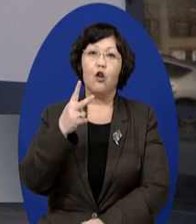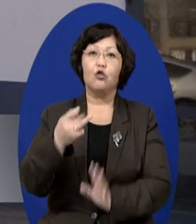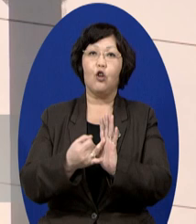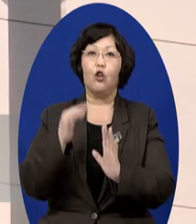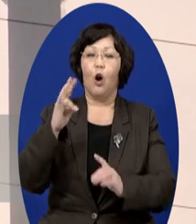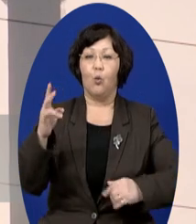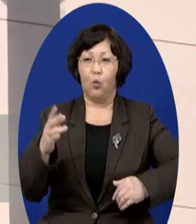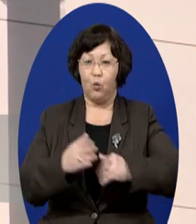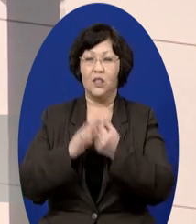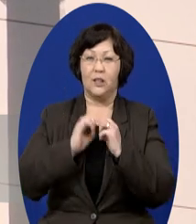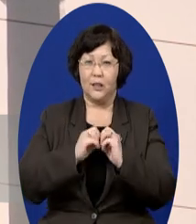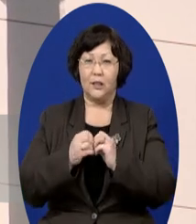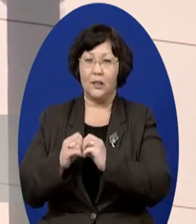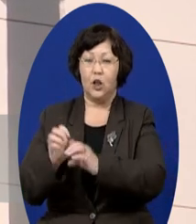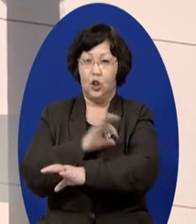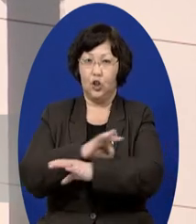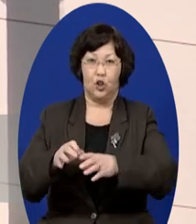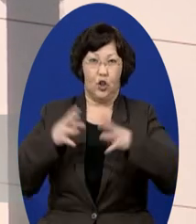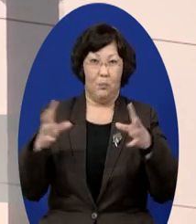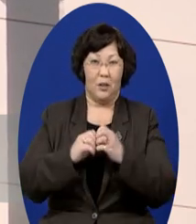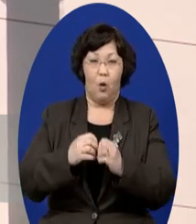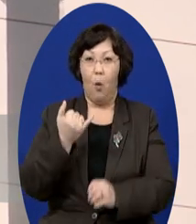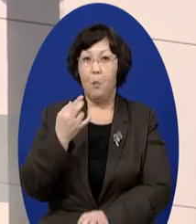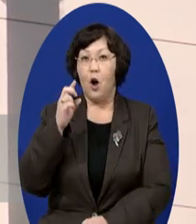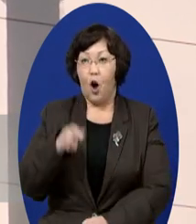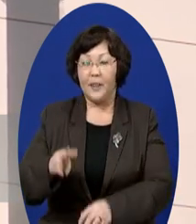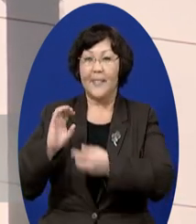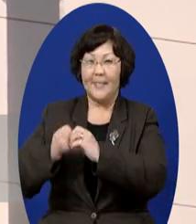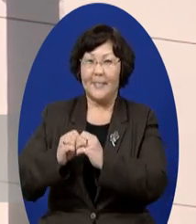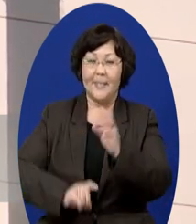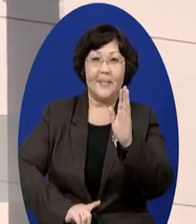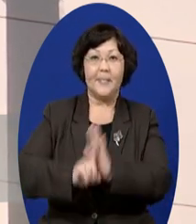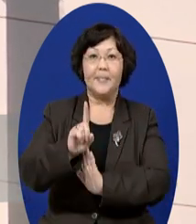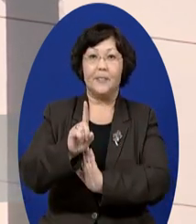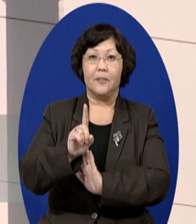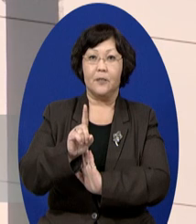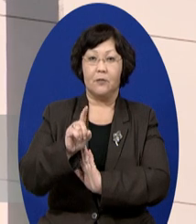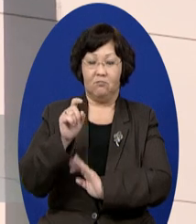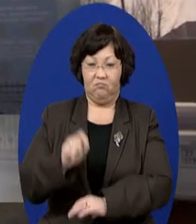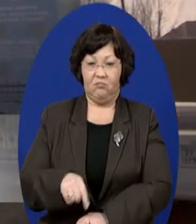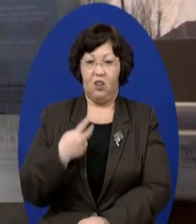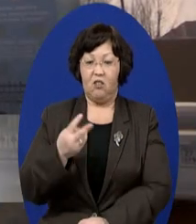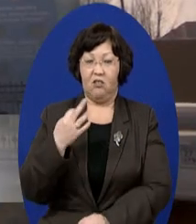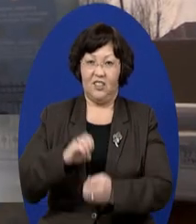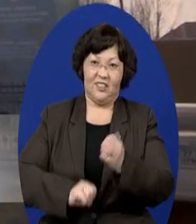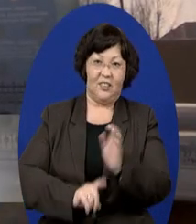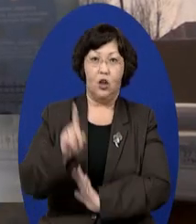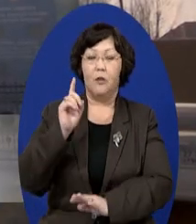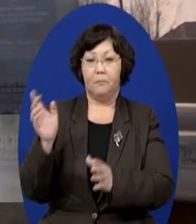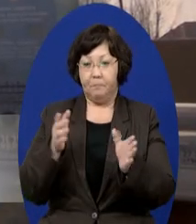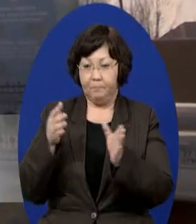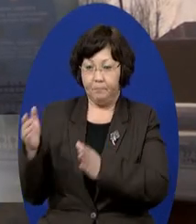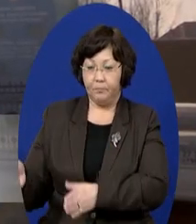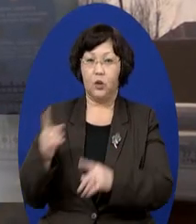хүртэл хэрэгжнэ. Эдгээр төслүүд энэ онд Улаанбаатар хотод хэрэгжиж эхлэнэ гэж үзэж байна. Тэгвэл энэ онд орон нутагт ямар төсөл эхэлж